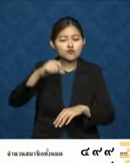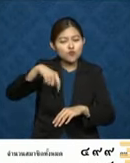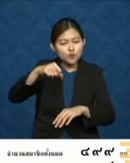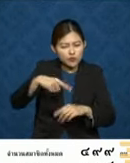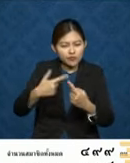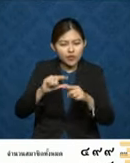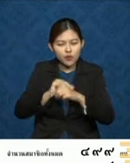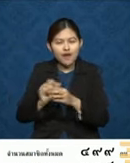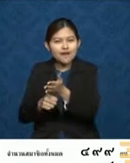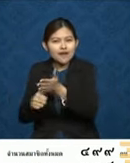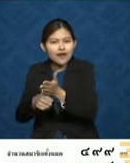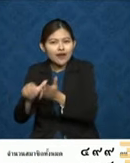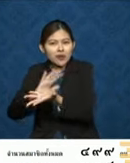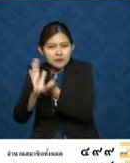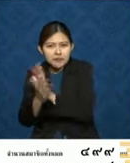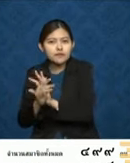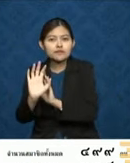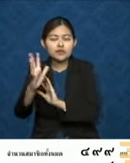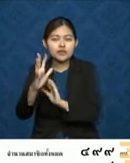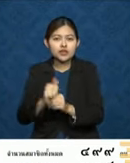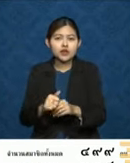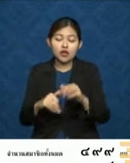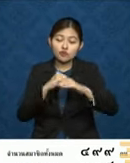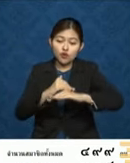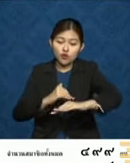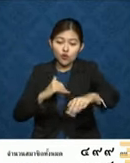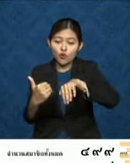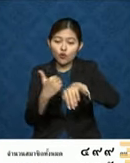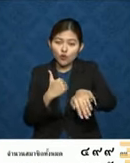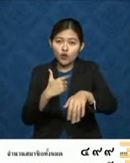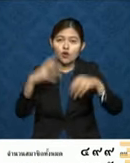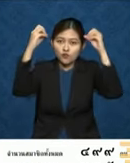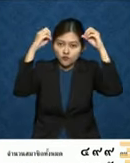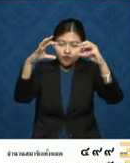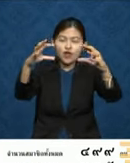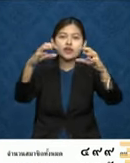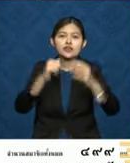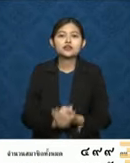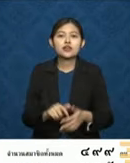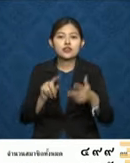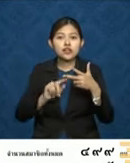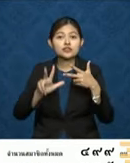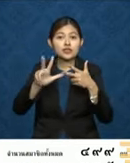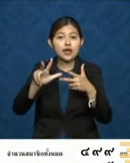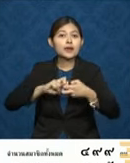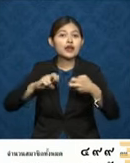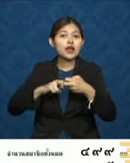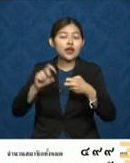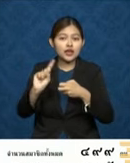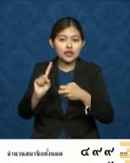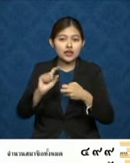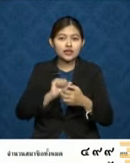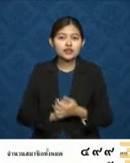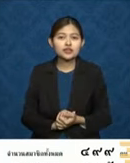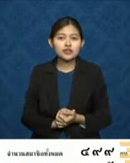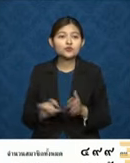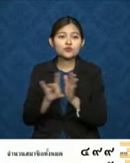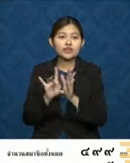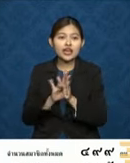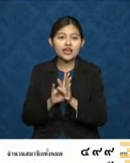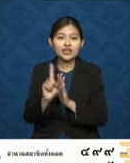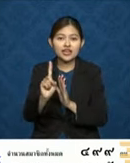ปรับปรุงพัฒนาทั้งเรื่องของถนนและไฟส่องสว่างต่อมาเรื่องปัญหาที่ 3ครับท่านประธานปัญหาสุดท้าย